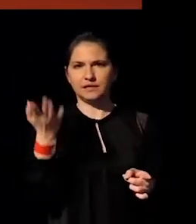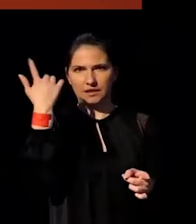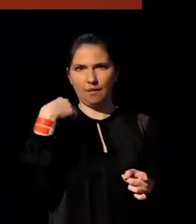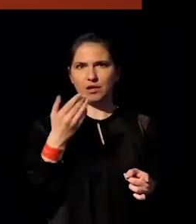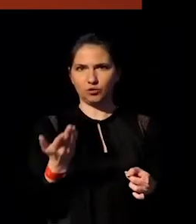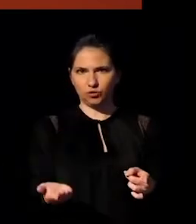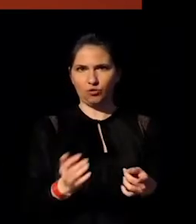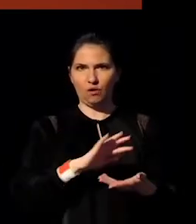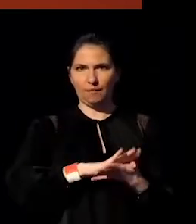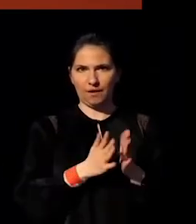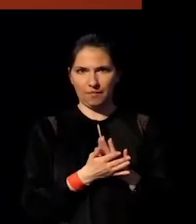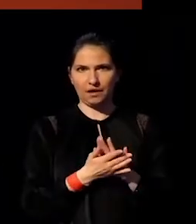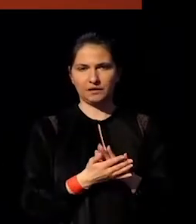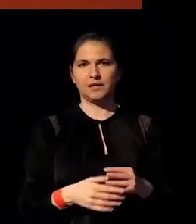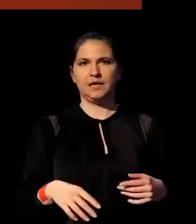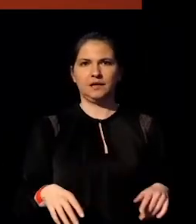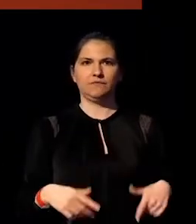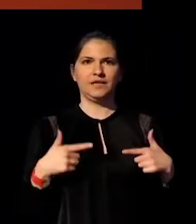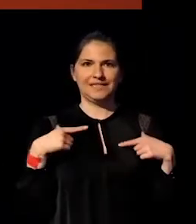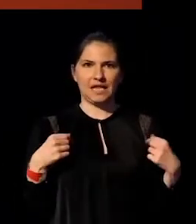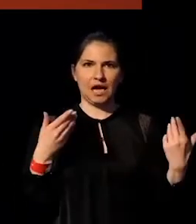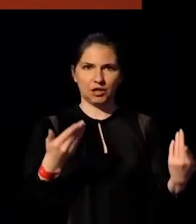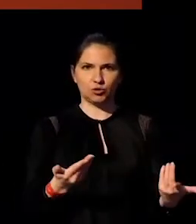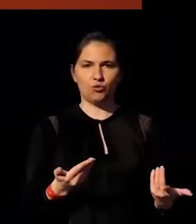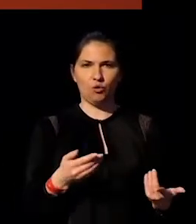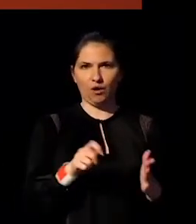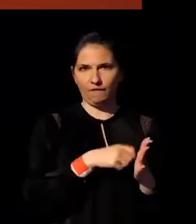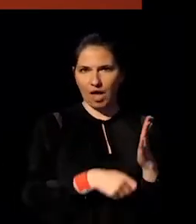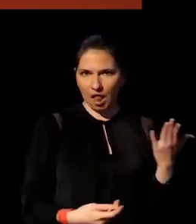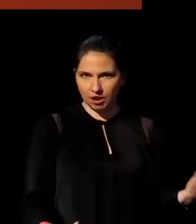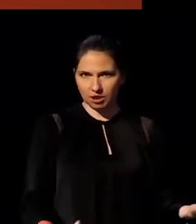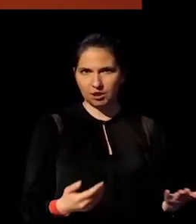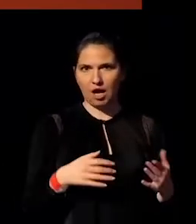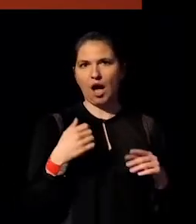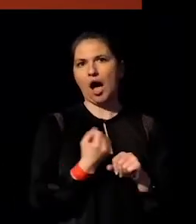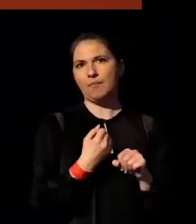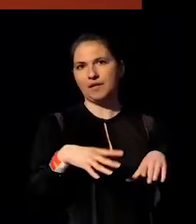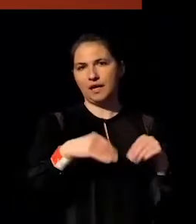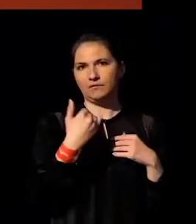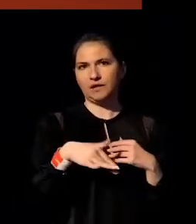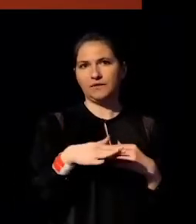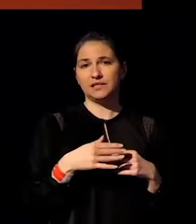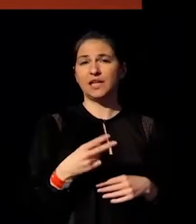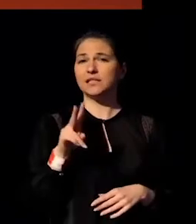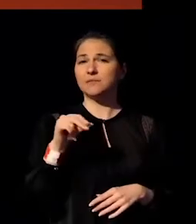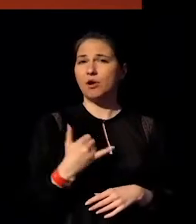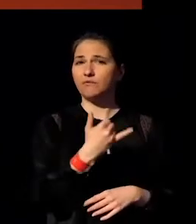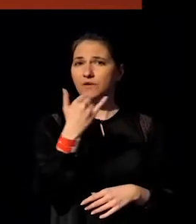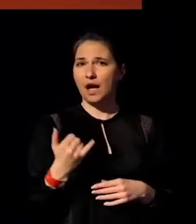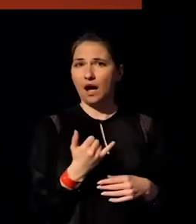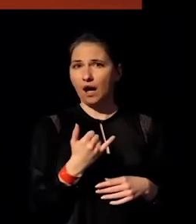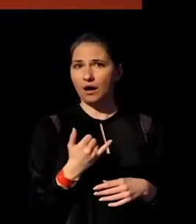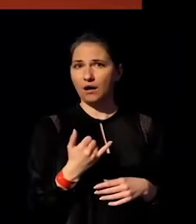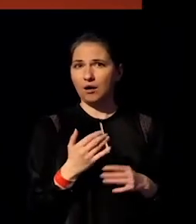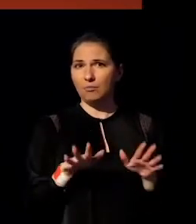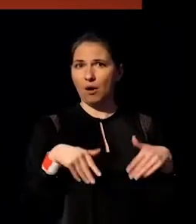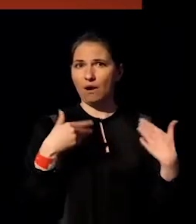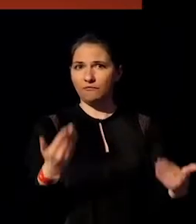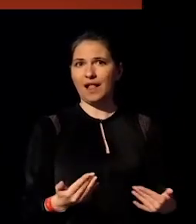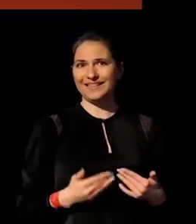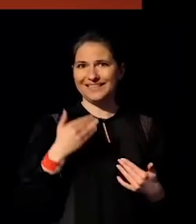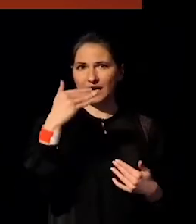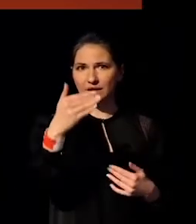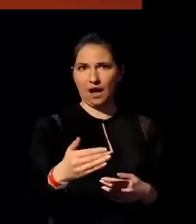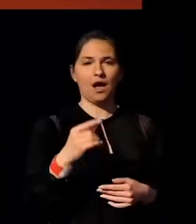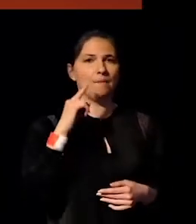gebildet, wir haben den Senat gewählt, der hat seine Arbeit begonnen. Und nicht mal 12 Jahre nach dem Mauerfall haben